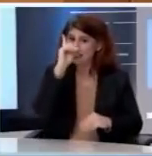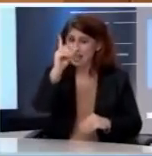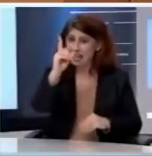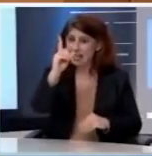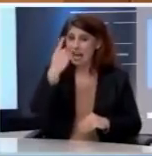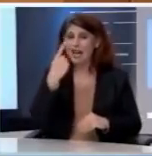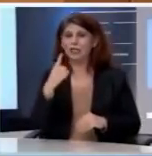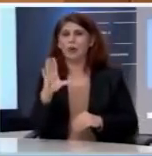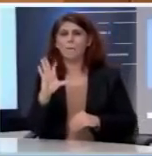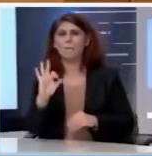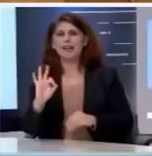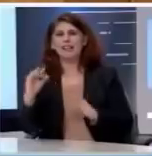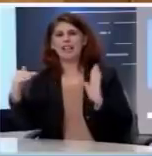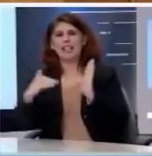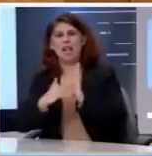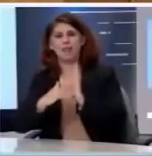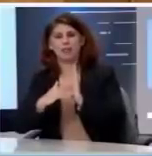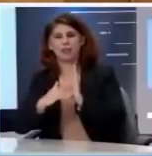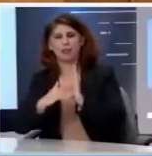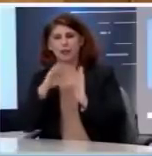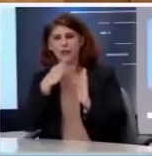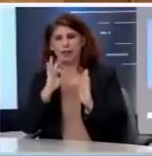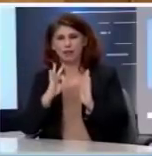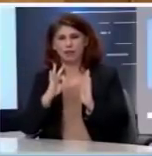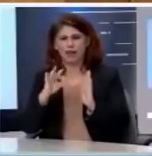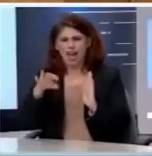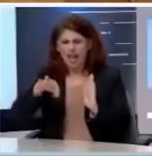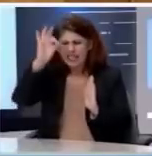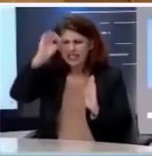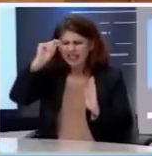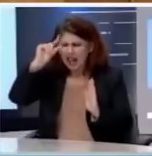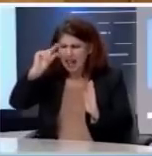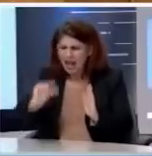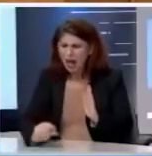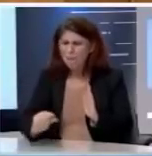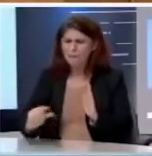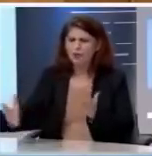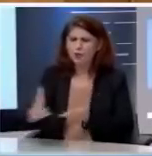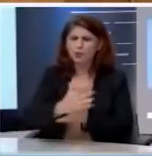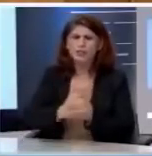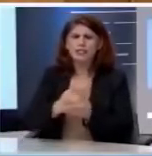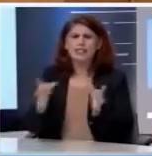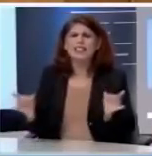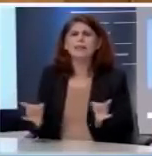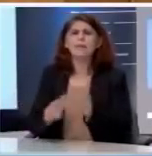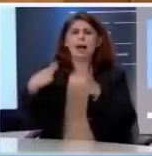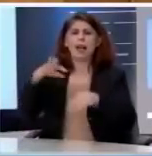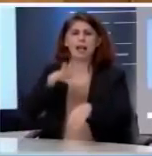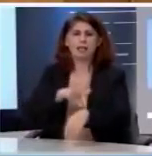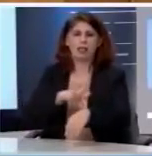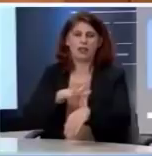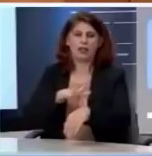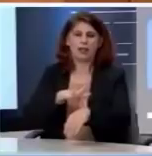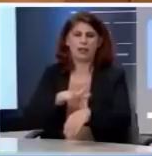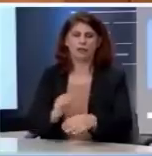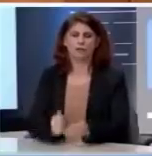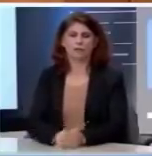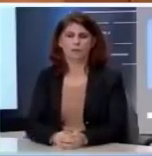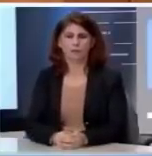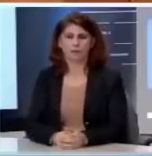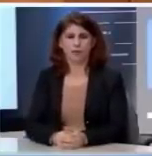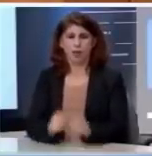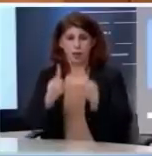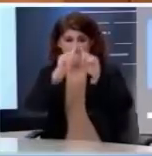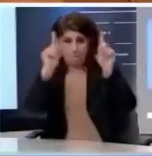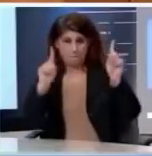στις 150.000. Μιλάμε δηλαδή για φάρμακα εξαιρετικά χαμηλού τζίρου, γιατί είναι για πολύ σπάνιες ασθένειες. Σας καταθέτω όλο